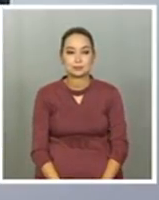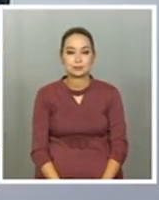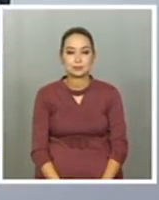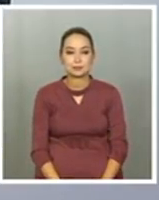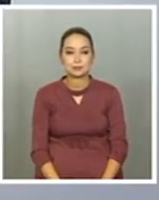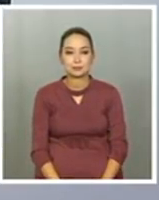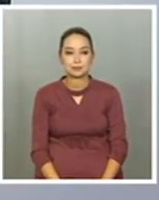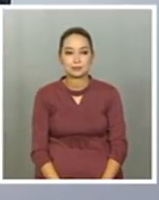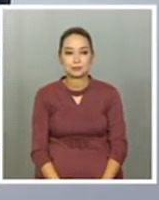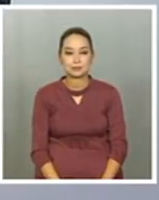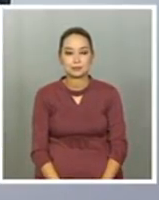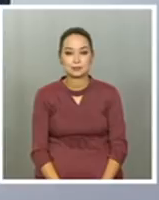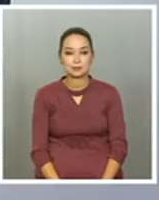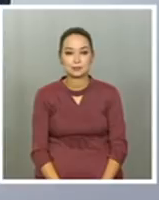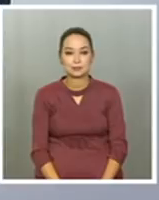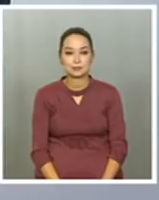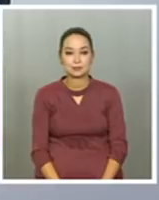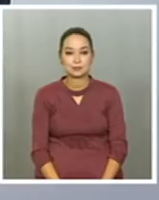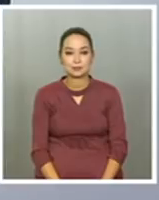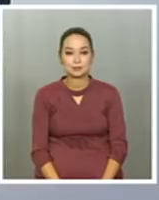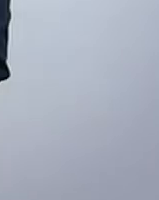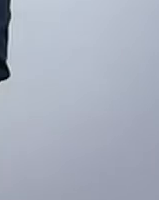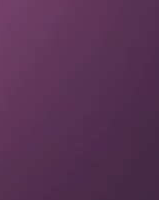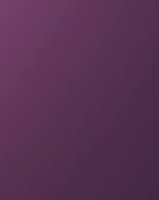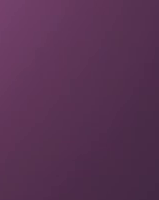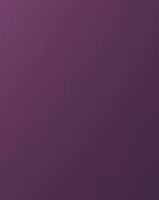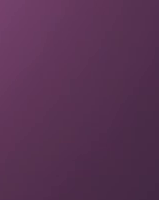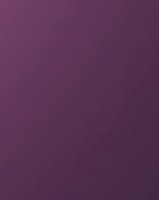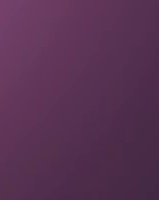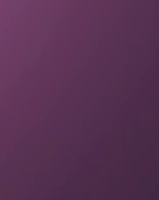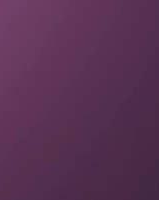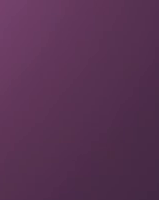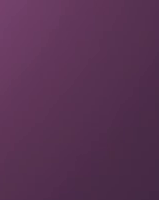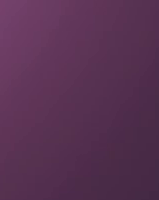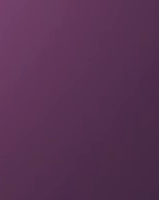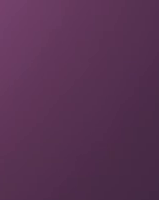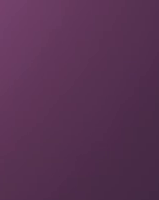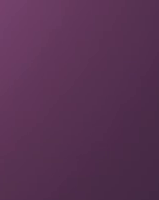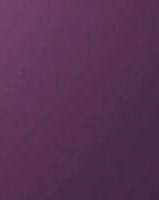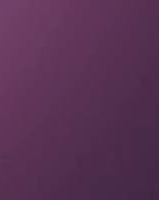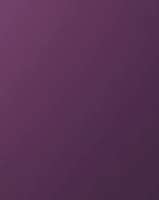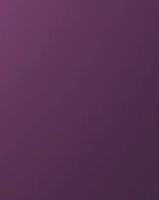Осымен бүгінгі сабағымыз аяқталды. Қош сау болыңыздар.